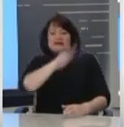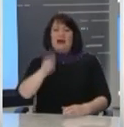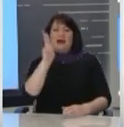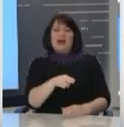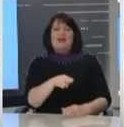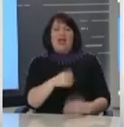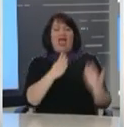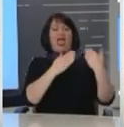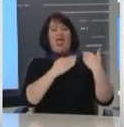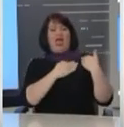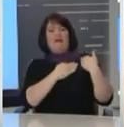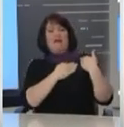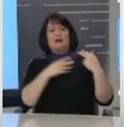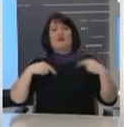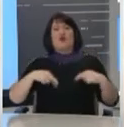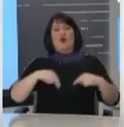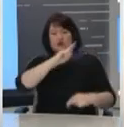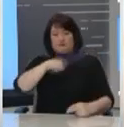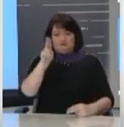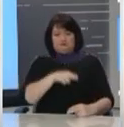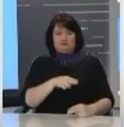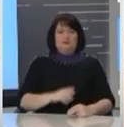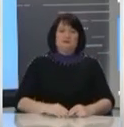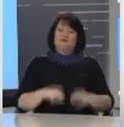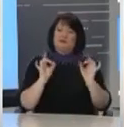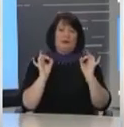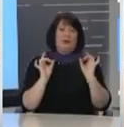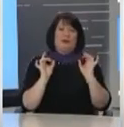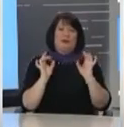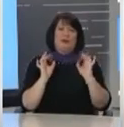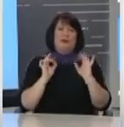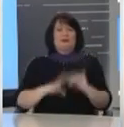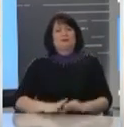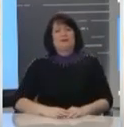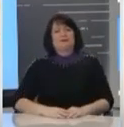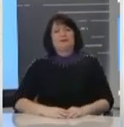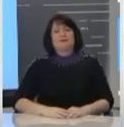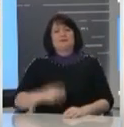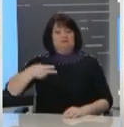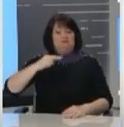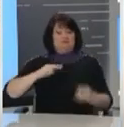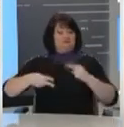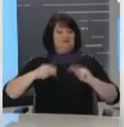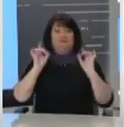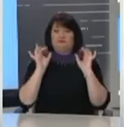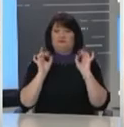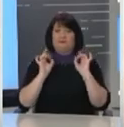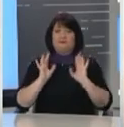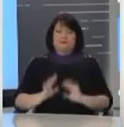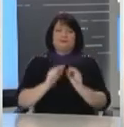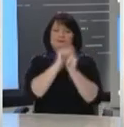νόμου περί ευθύνης υπουργών. Τίποτε δεν έγινε. Κανένας δεν απάντησε. Και